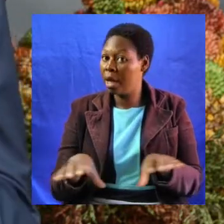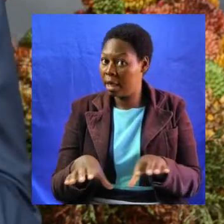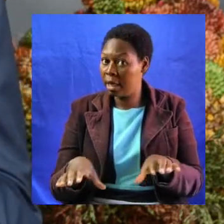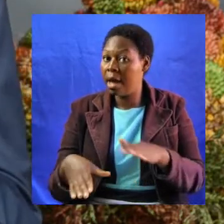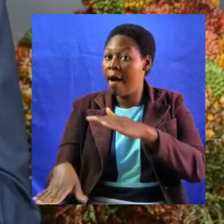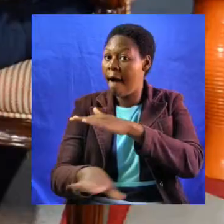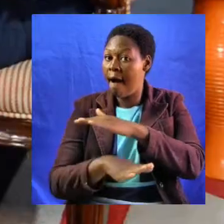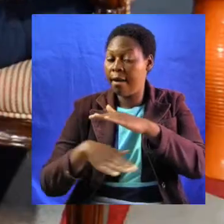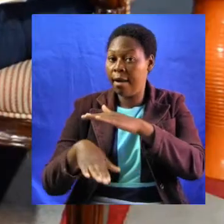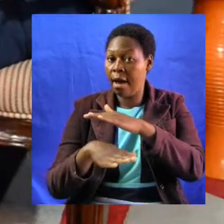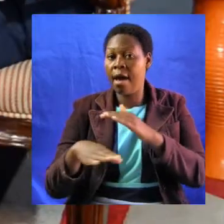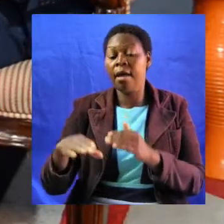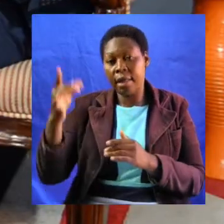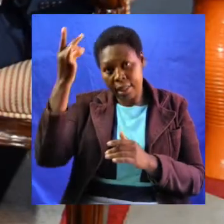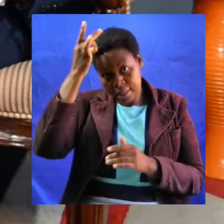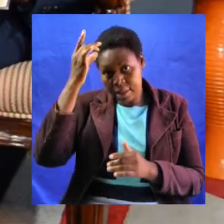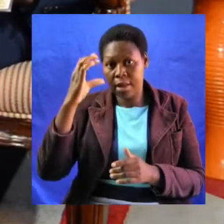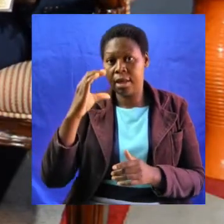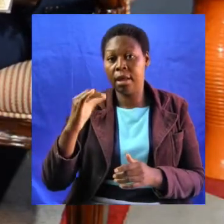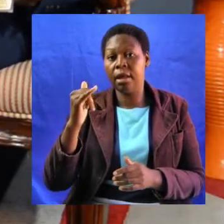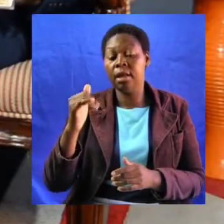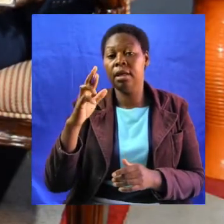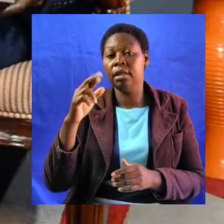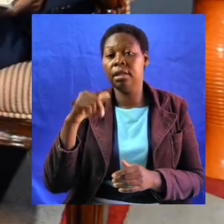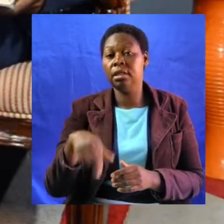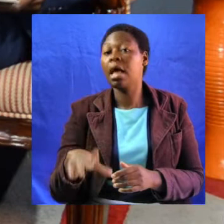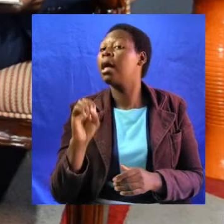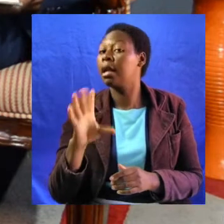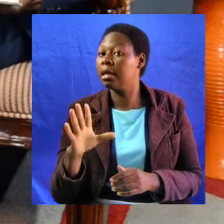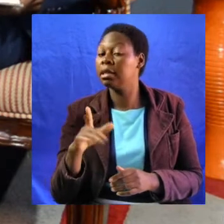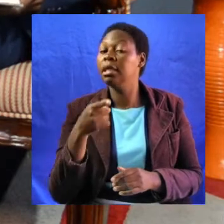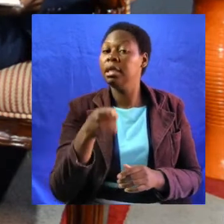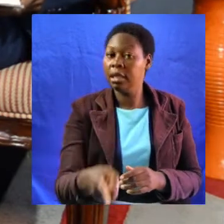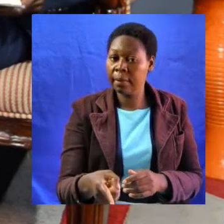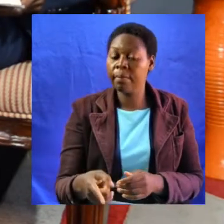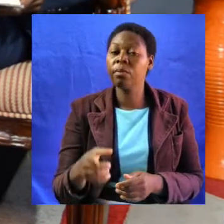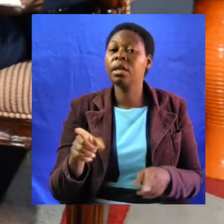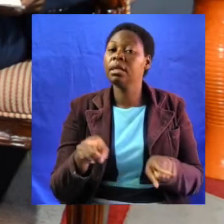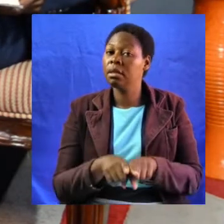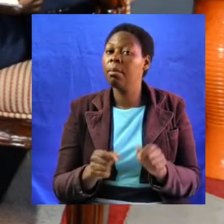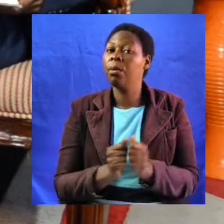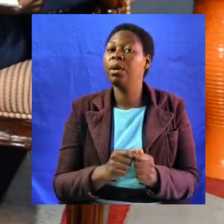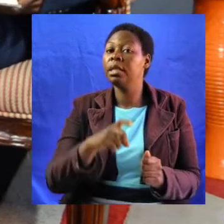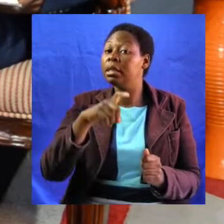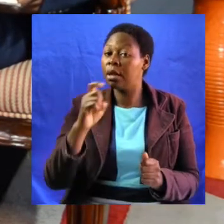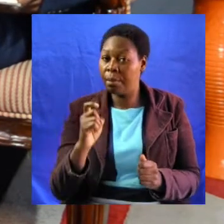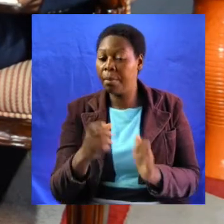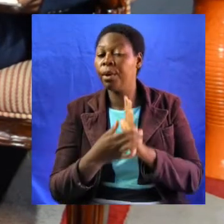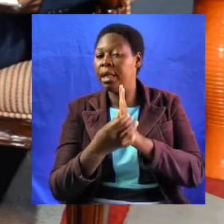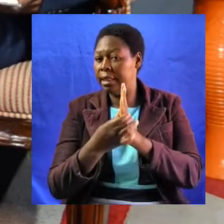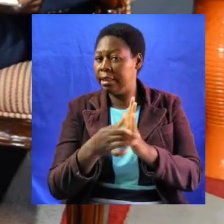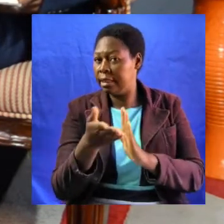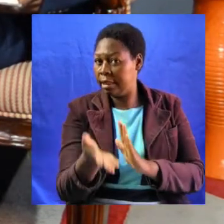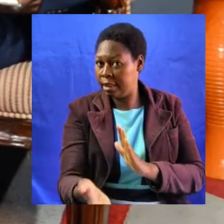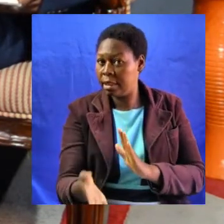kubata kachinhu ichi kuti Medo Persia yaitonga pasi rese. Saka kunyangwe Zerubhabheri anga aitwa iye mukuru webasa iri.